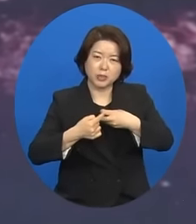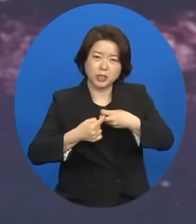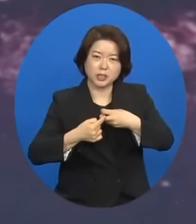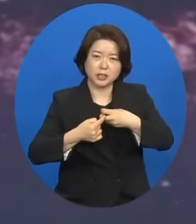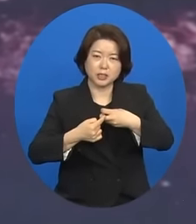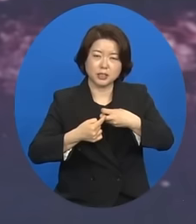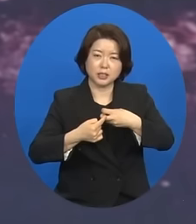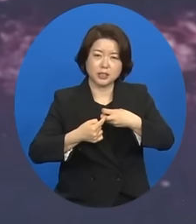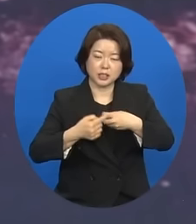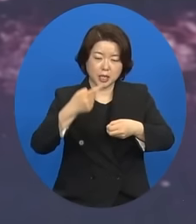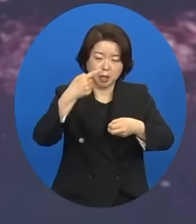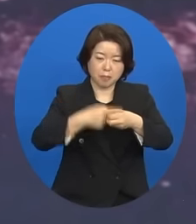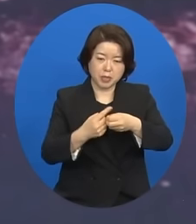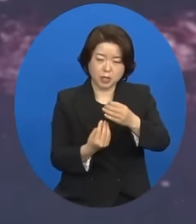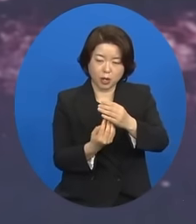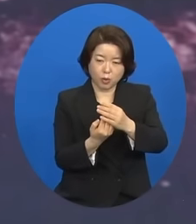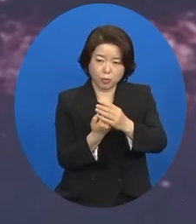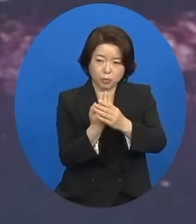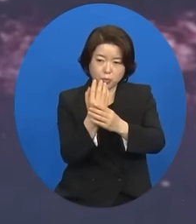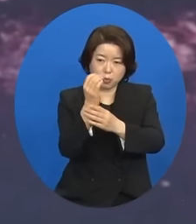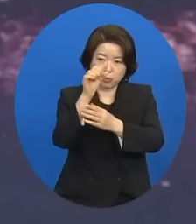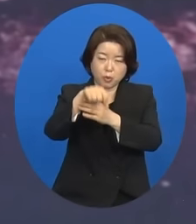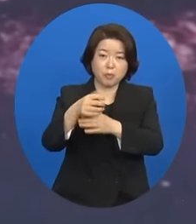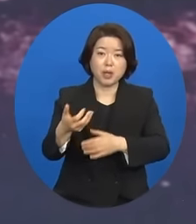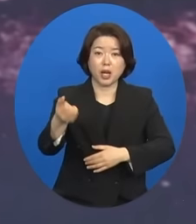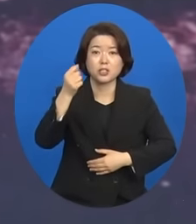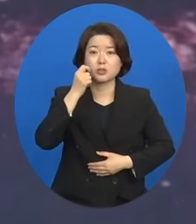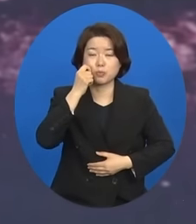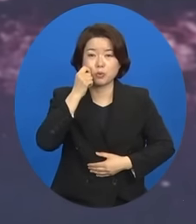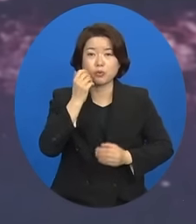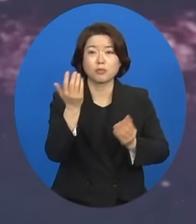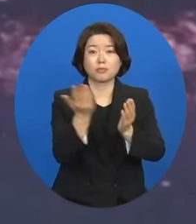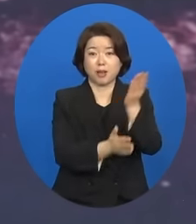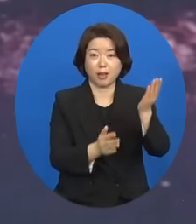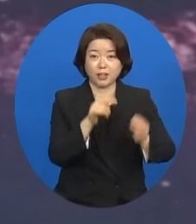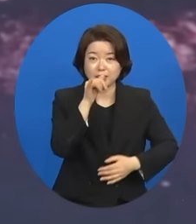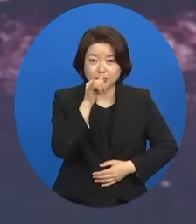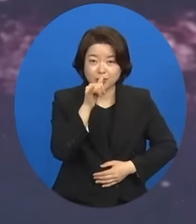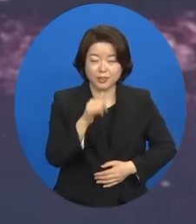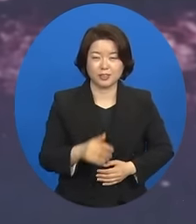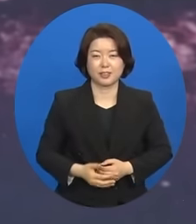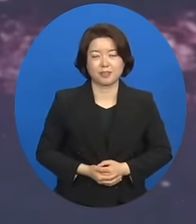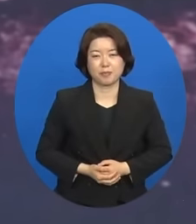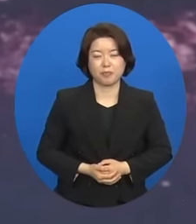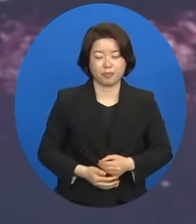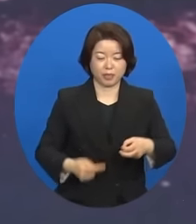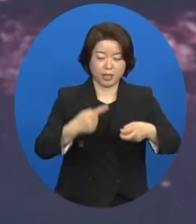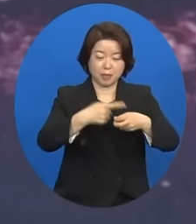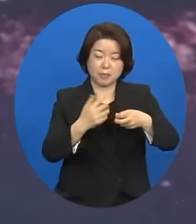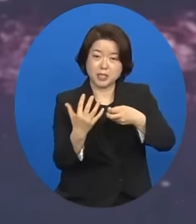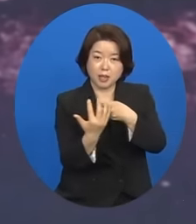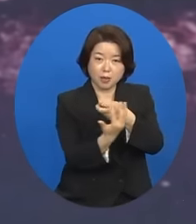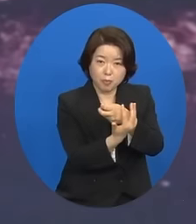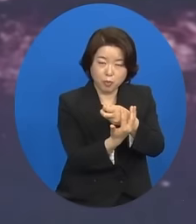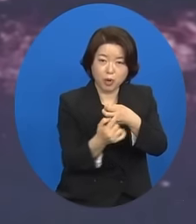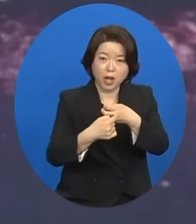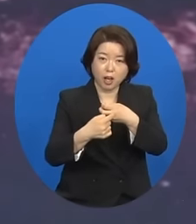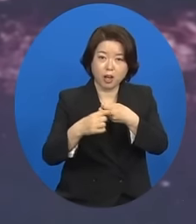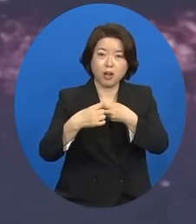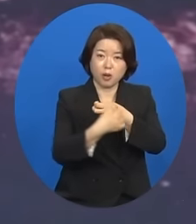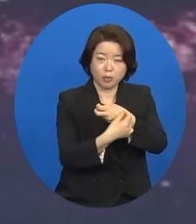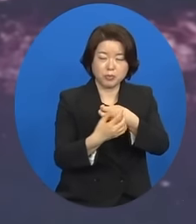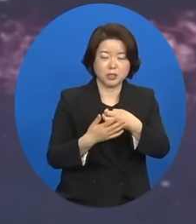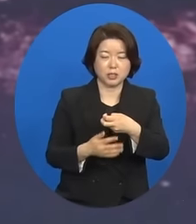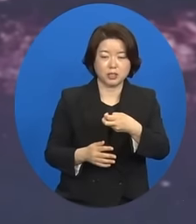미라이 열매를 맺지 못하는 모순을 갖고 있어요 자 잘 보세요 미을 보하기 위한 껍질이 미이